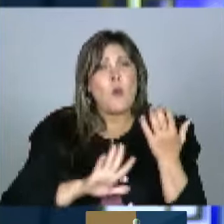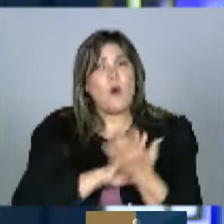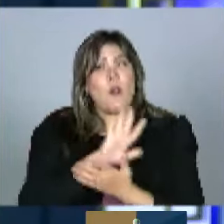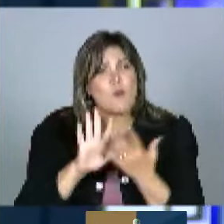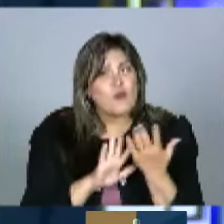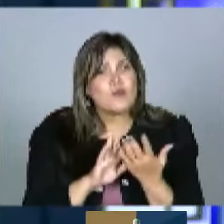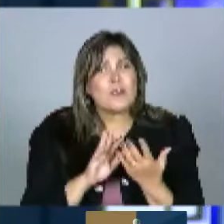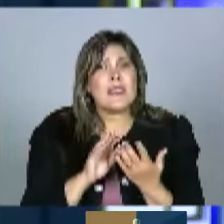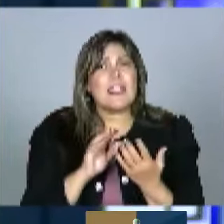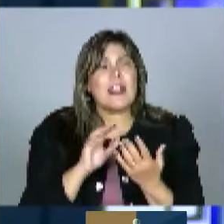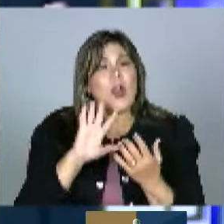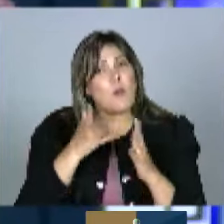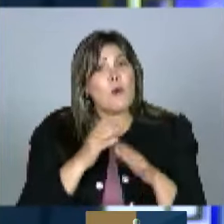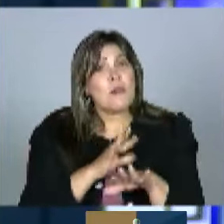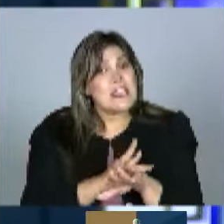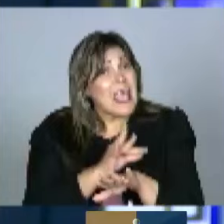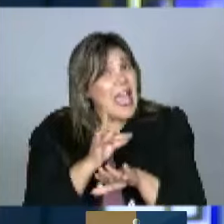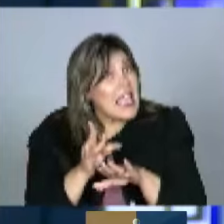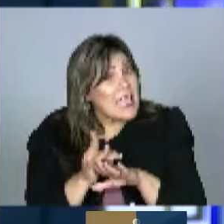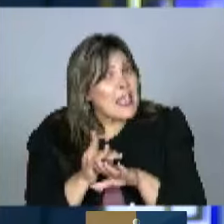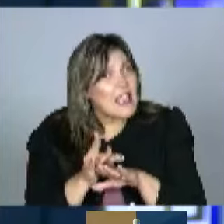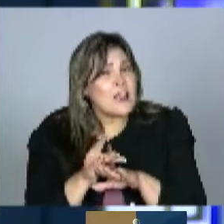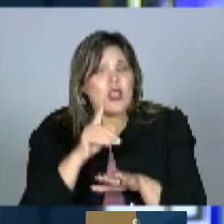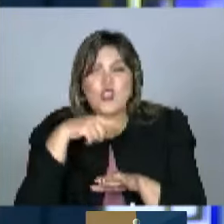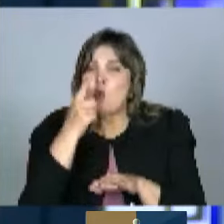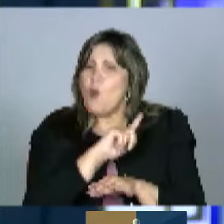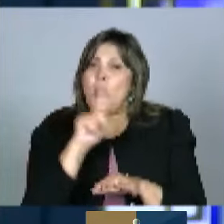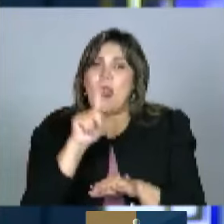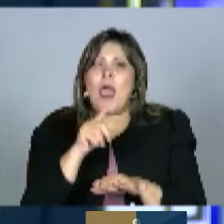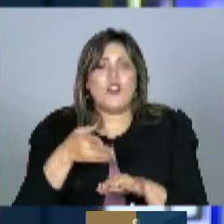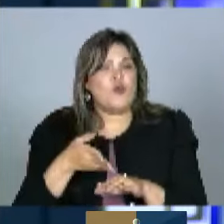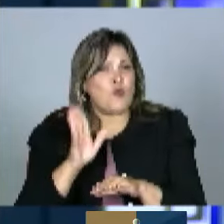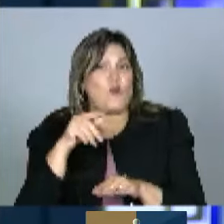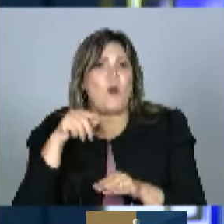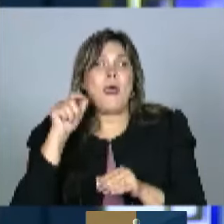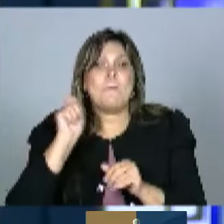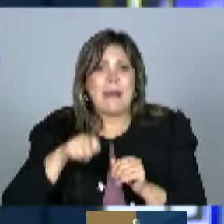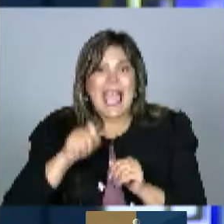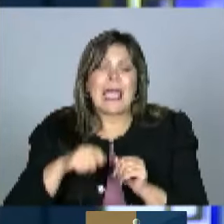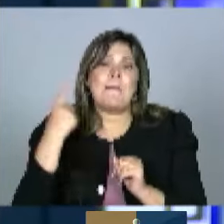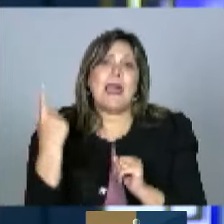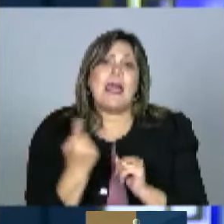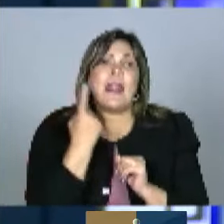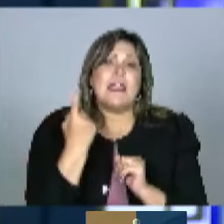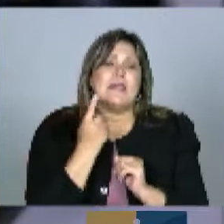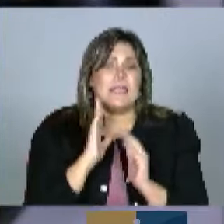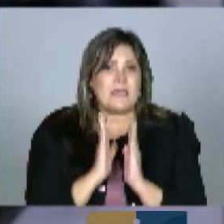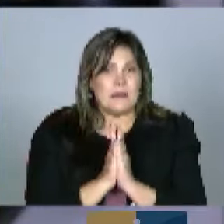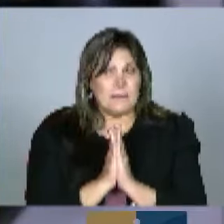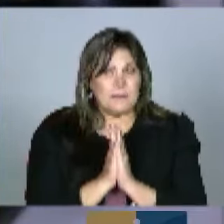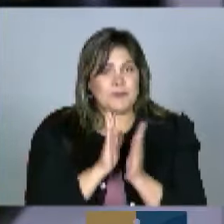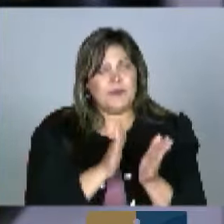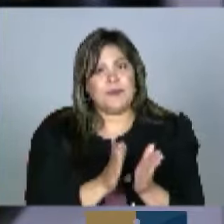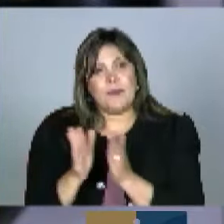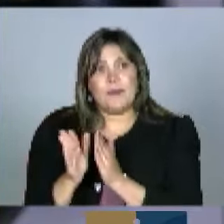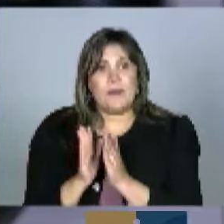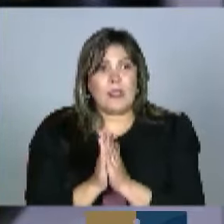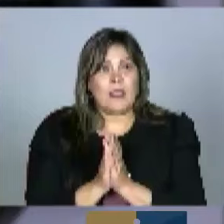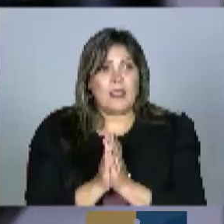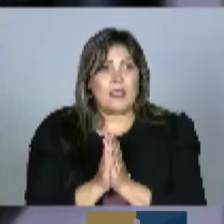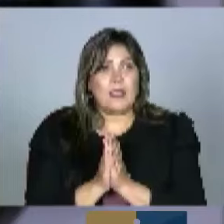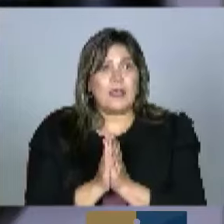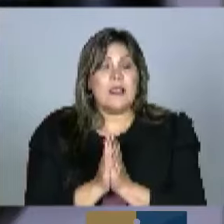يقضى بعدم اختصاص المحكمه نوعيا بنظر الدعوه تمام طيب المحكمه اللي بتنظر الدعوه المستعجله يا فندم هل